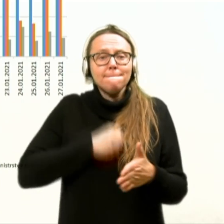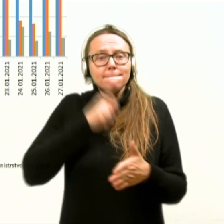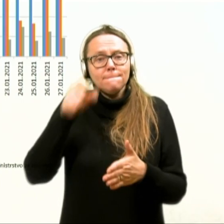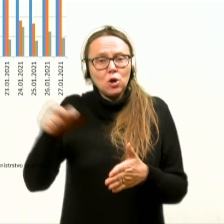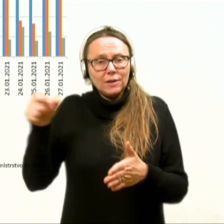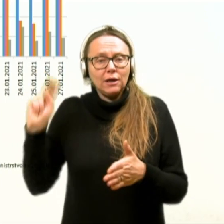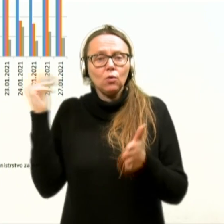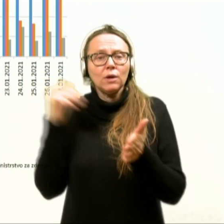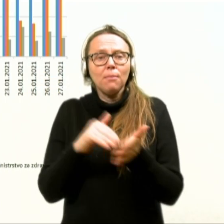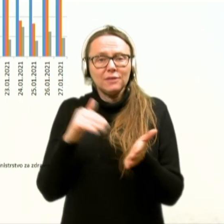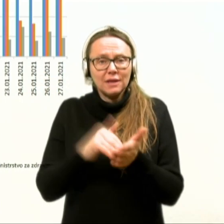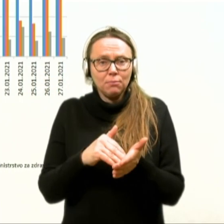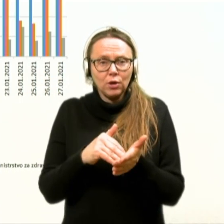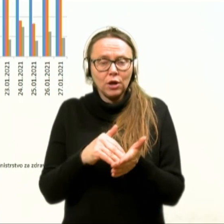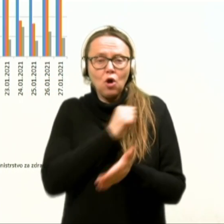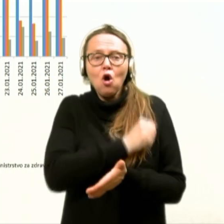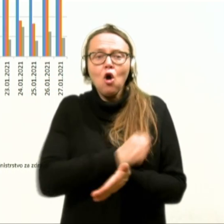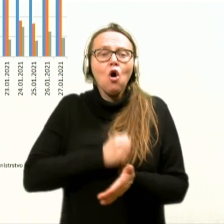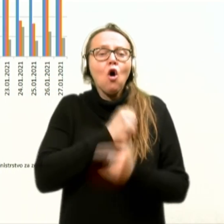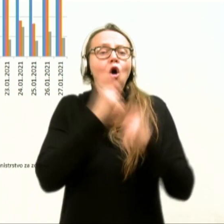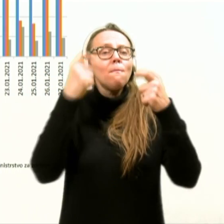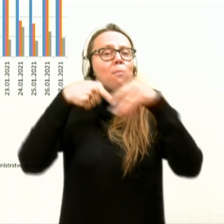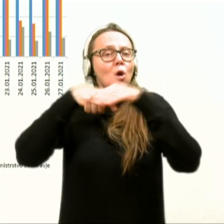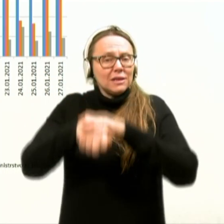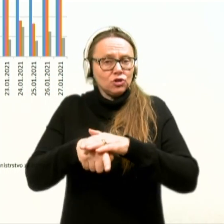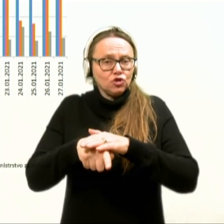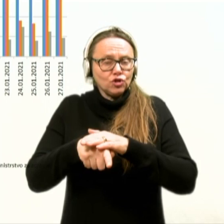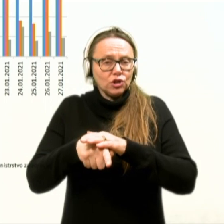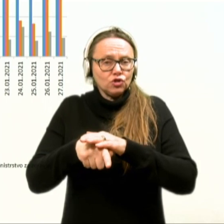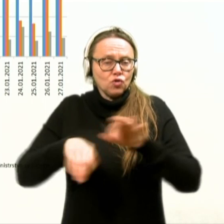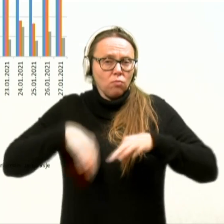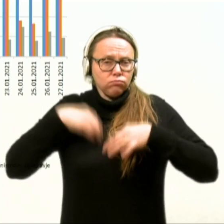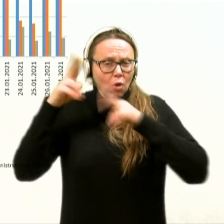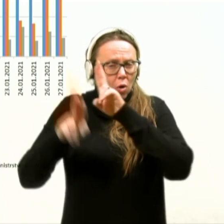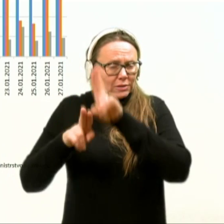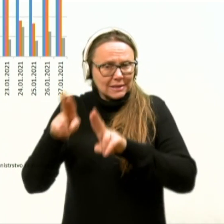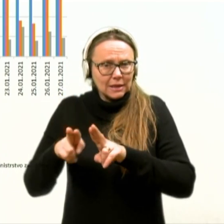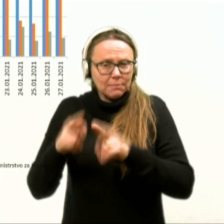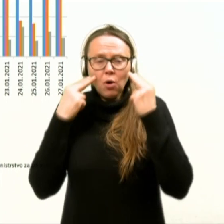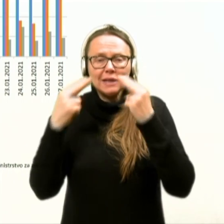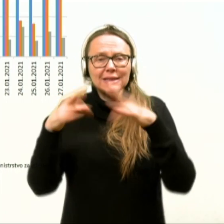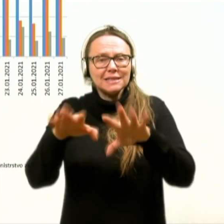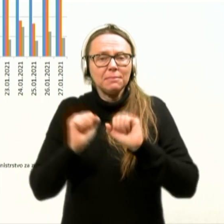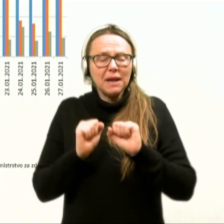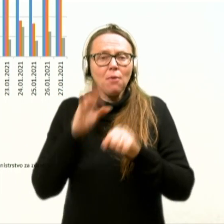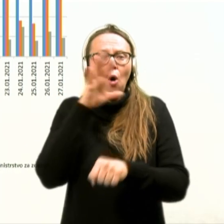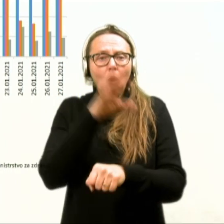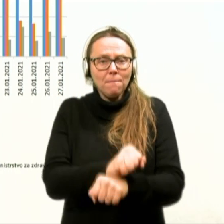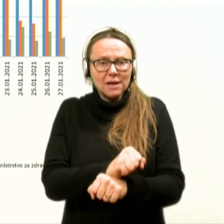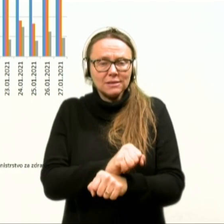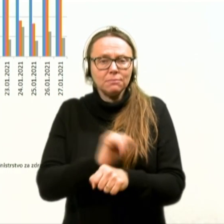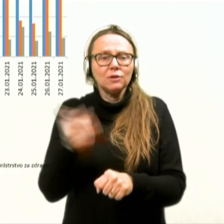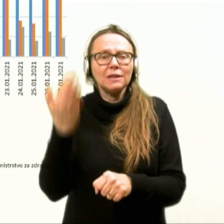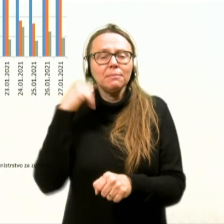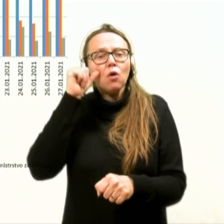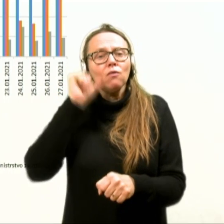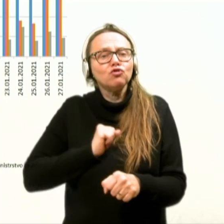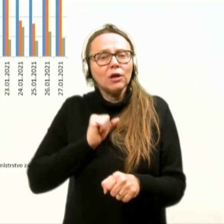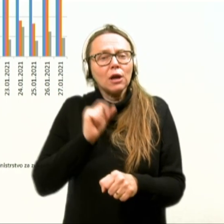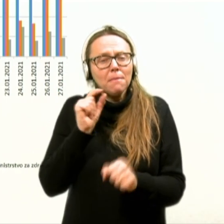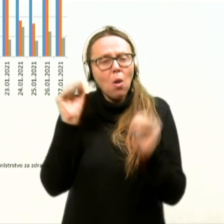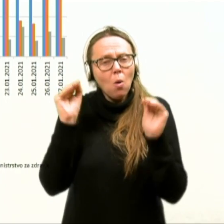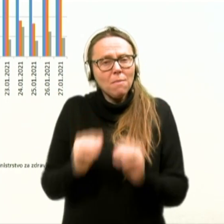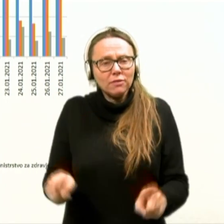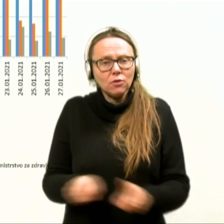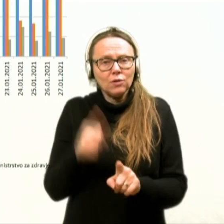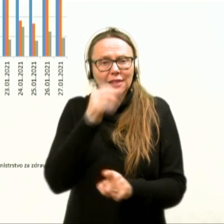ki potrebujejo bolnišnično oskrbo. Kar se tiče sprejemov, opazimo, da jih je bilo včeraj nekoliko